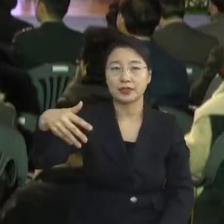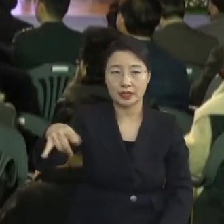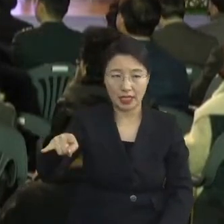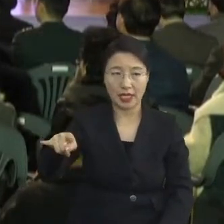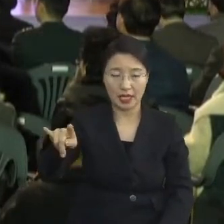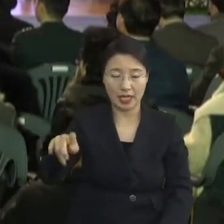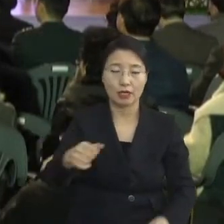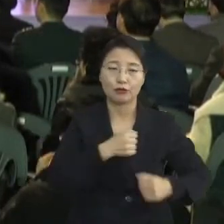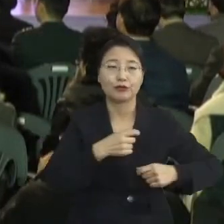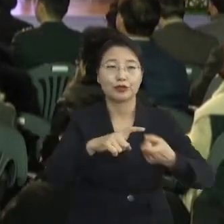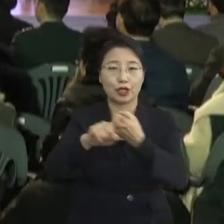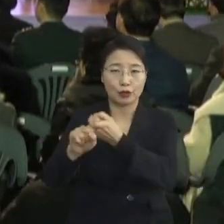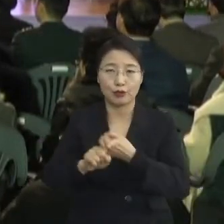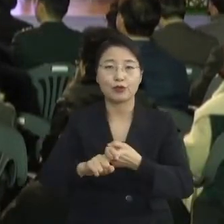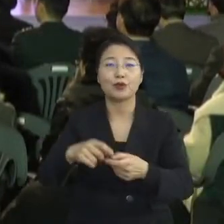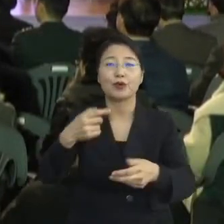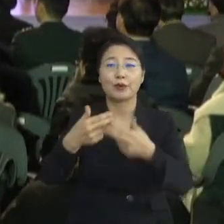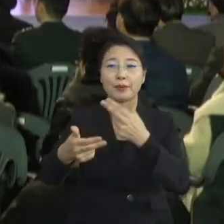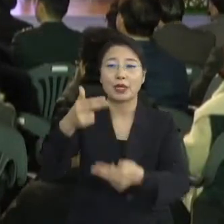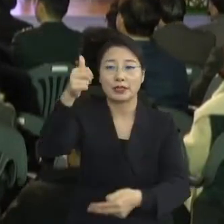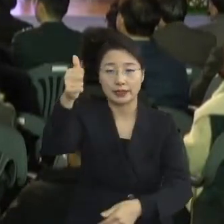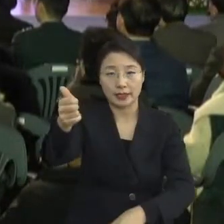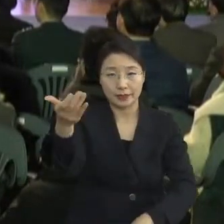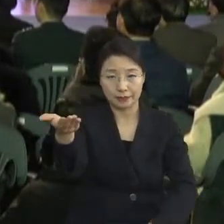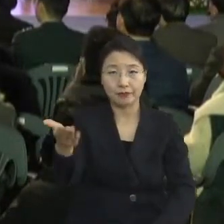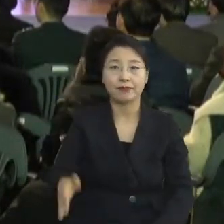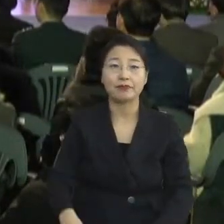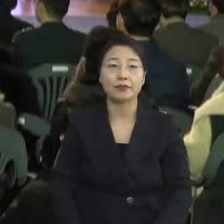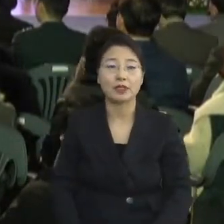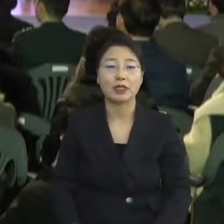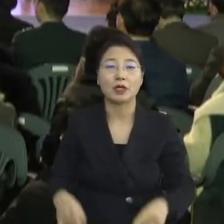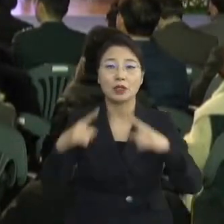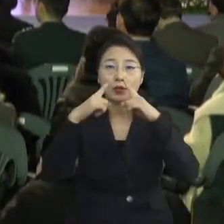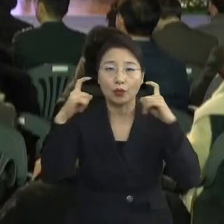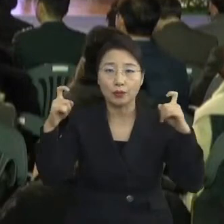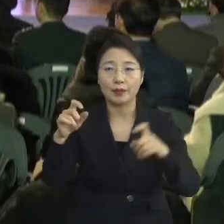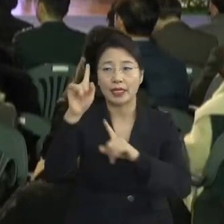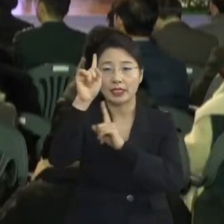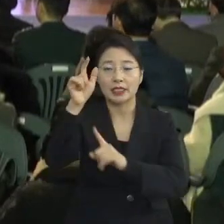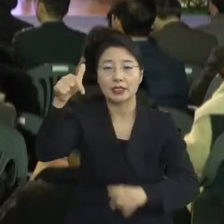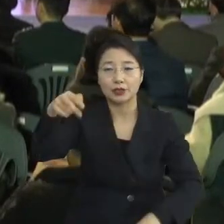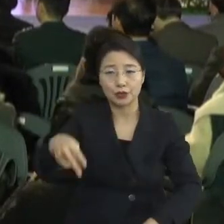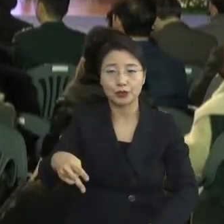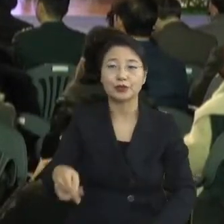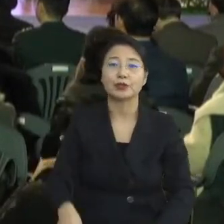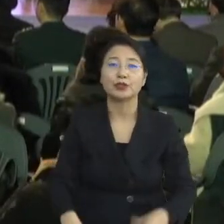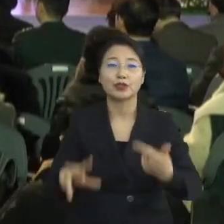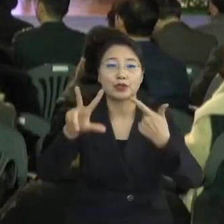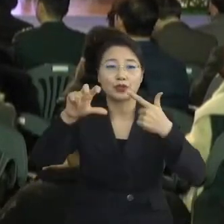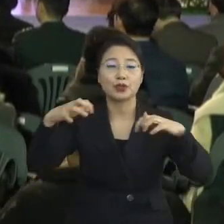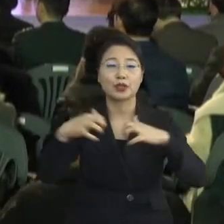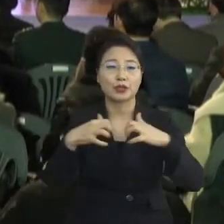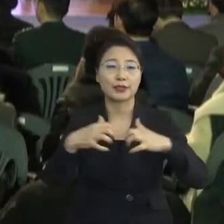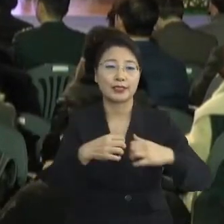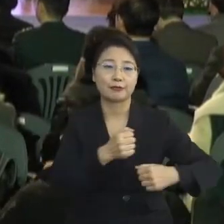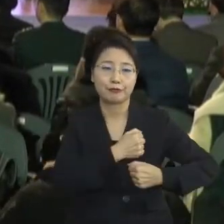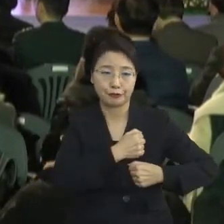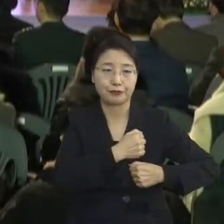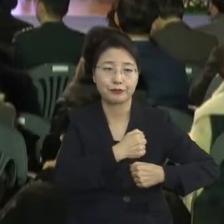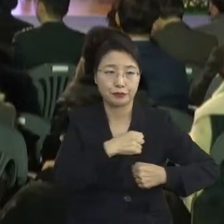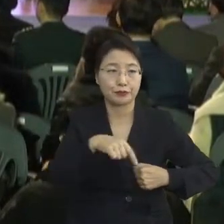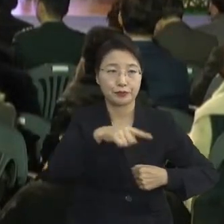송세영 회장님, 특수임무유공자회 동대문구지회 이규 회장님, 6.25참전유공자회